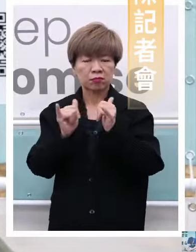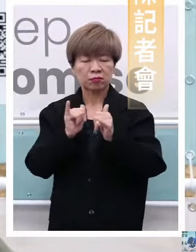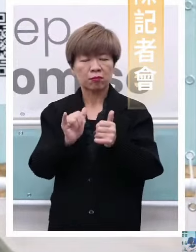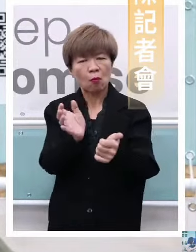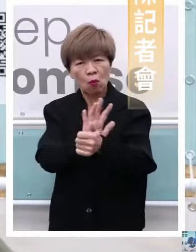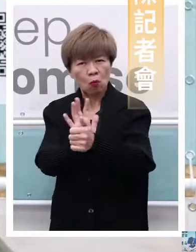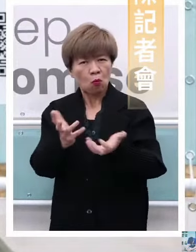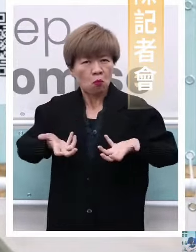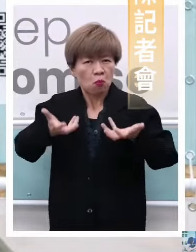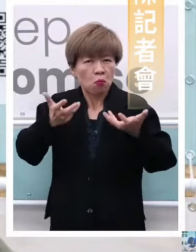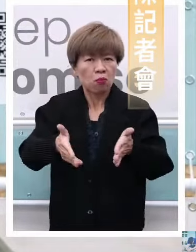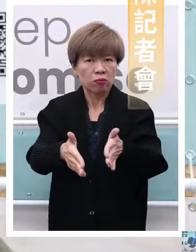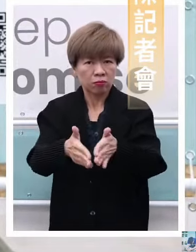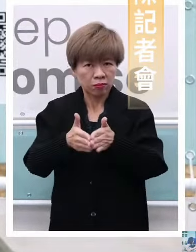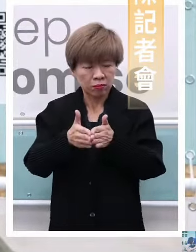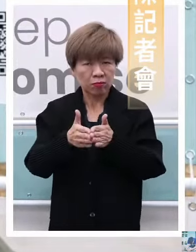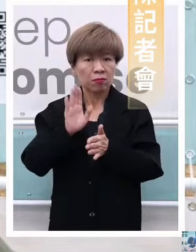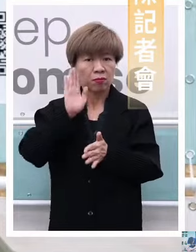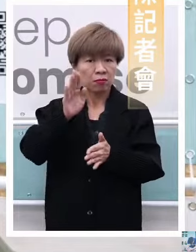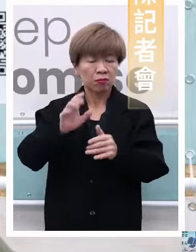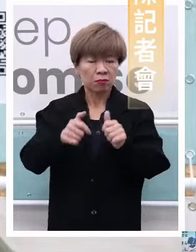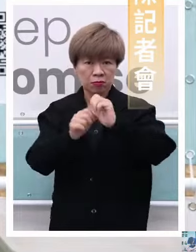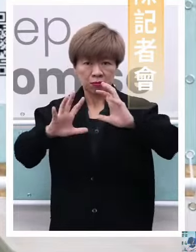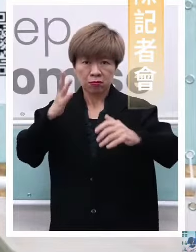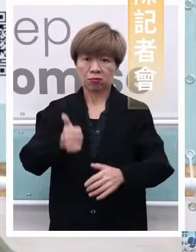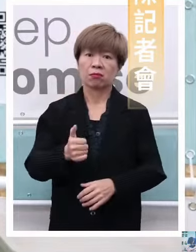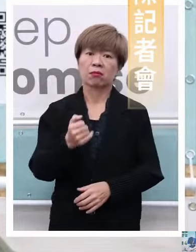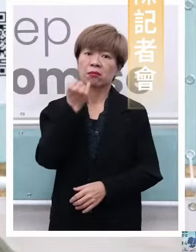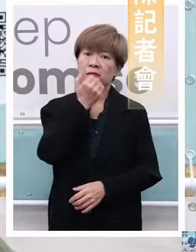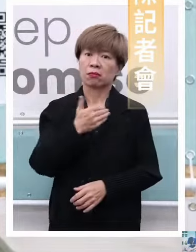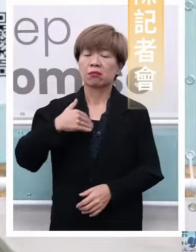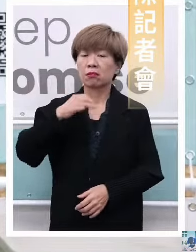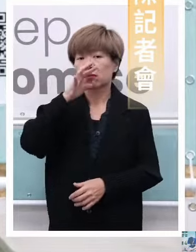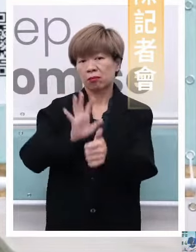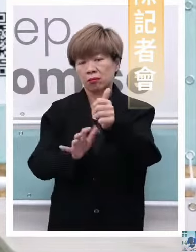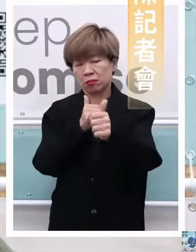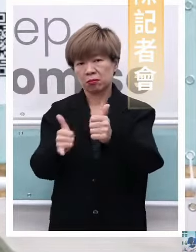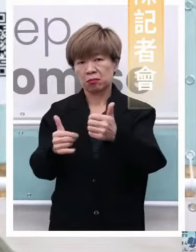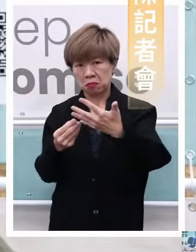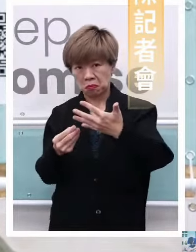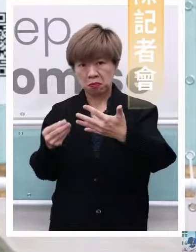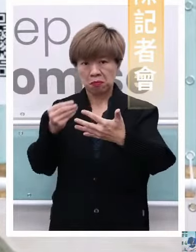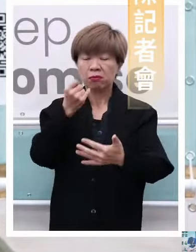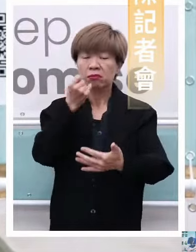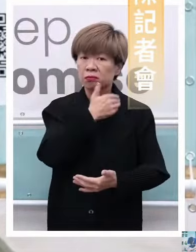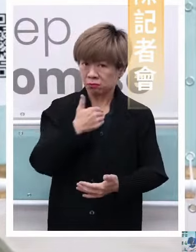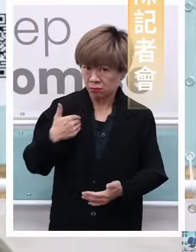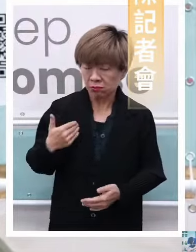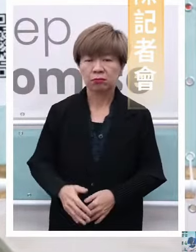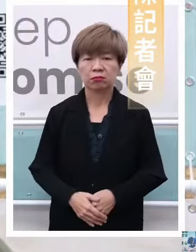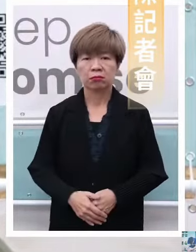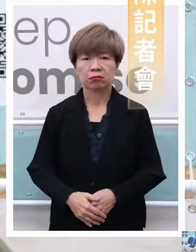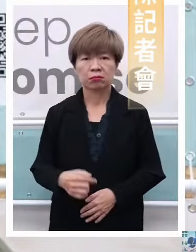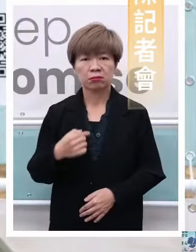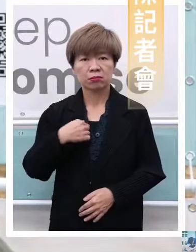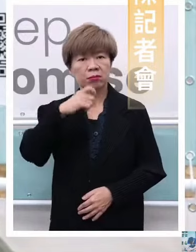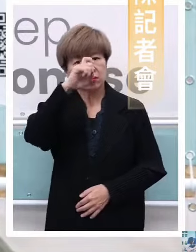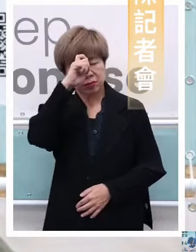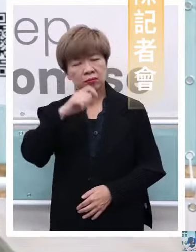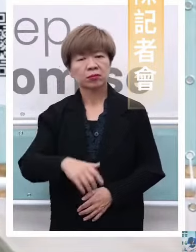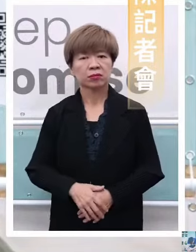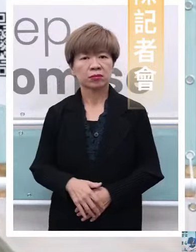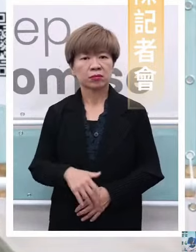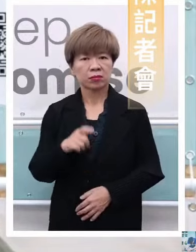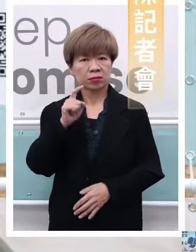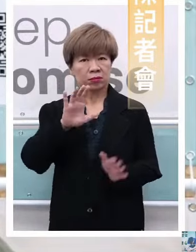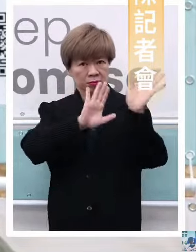当然也有可能成为我们未来的副总统，就吴欣盈委员。那我希望就是说在这样子的一个情况